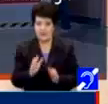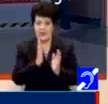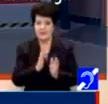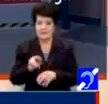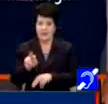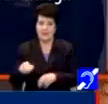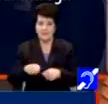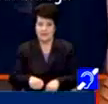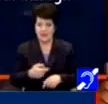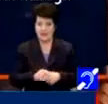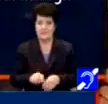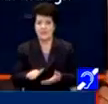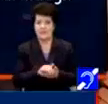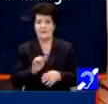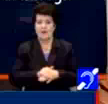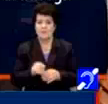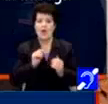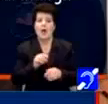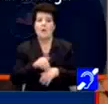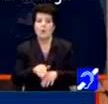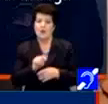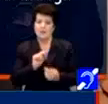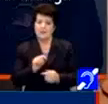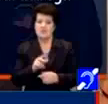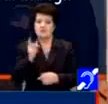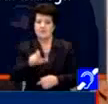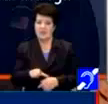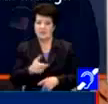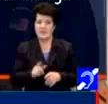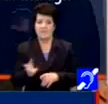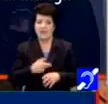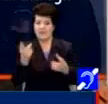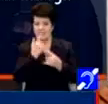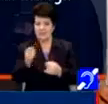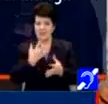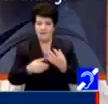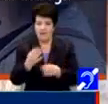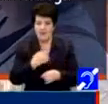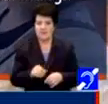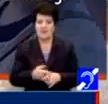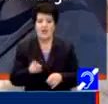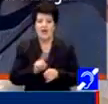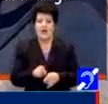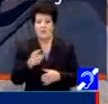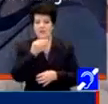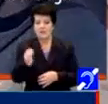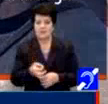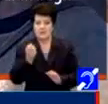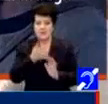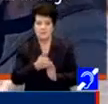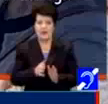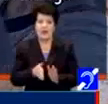acest drept, dar insistăm asupra faptului că protestele trebuie să fie civilizate, fără declarații false și denigratoare. Am acționat transparent